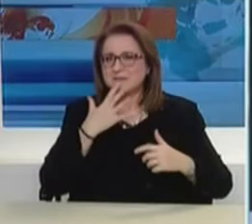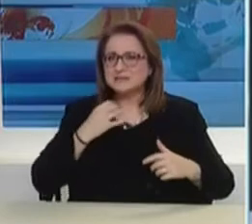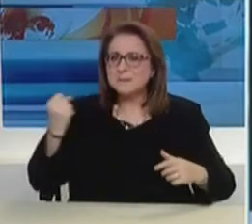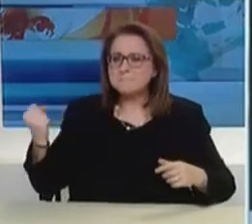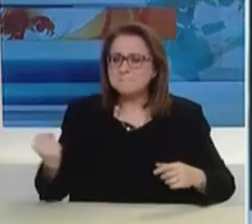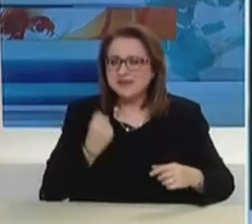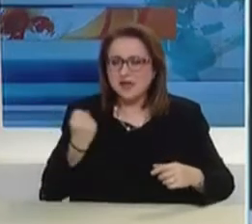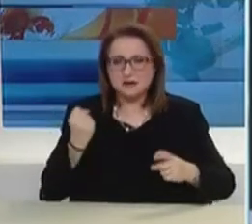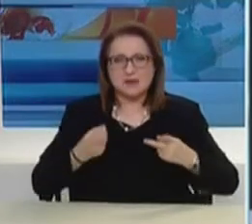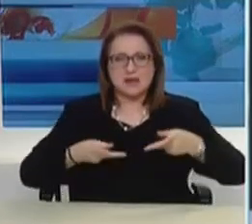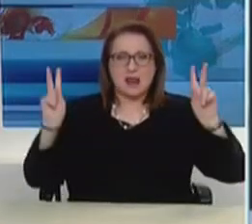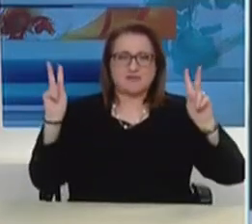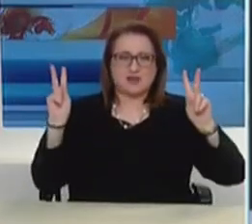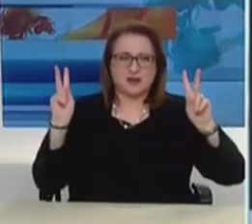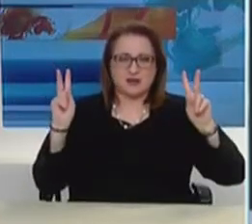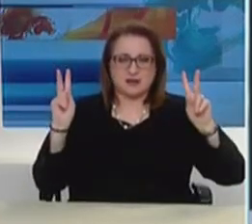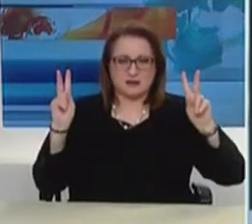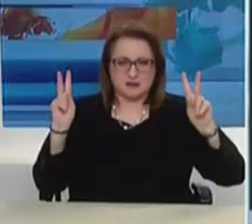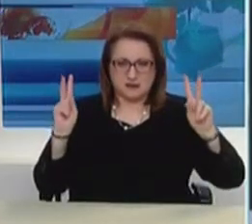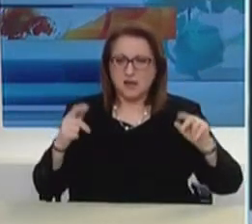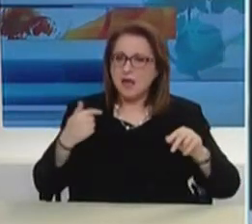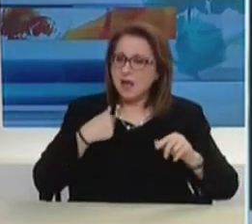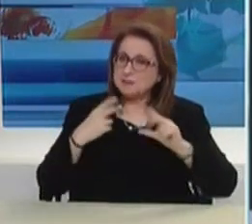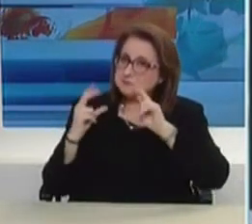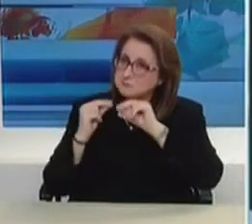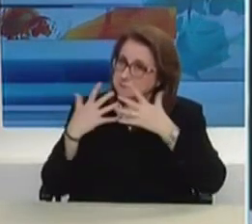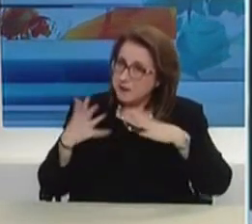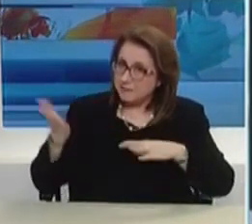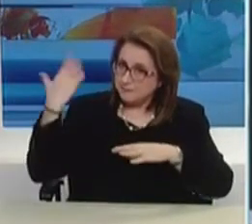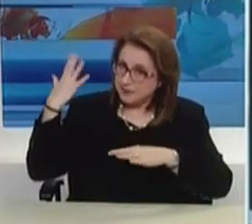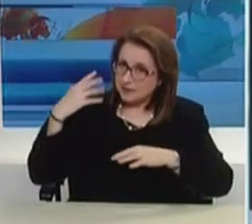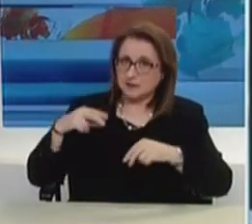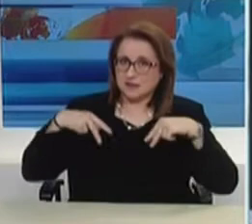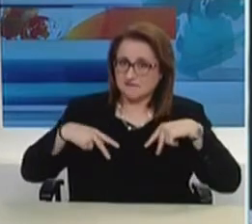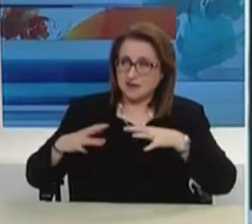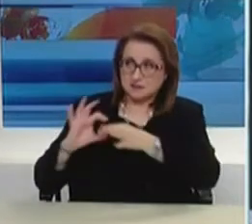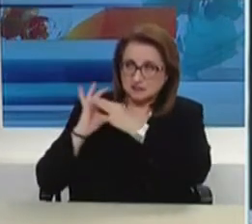Όταν σε συνεργασία με την κυβέρνηση διαγράψαμε το πλαίσιο λειτουργίας του τραπεζικού συστήματος,